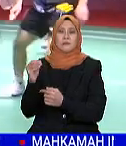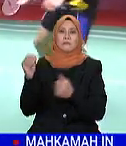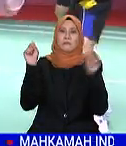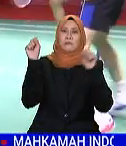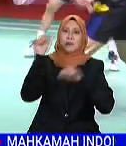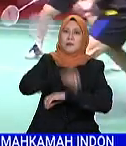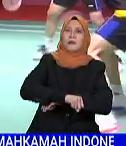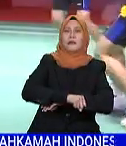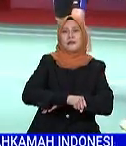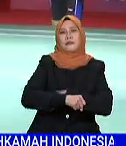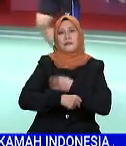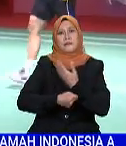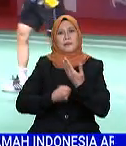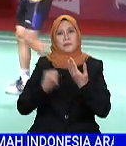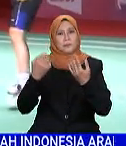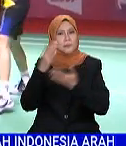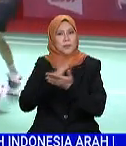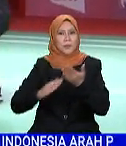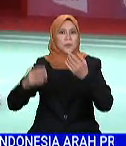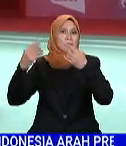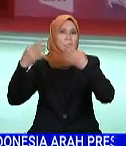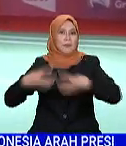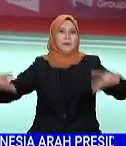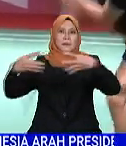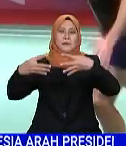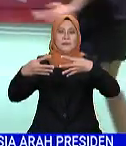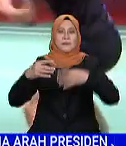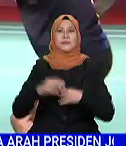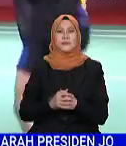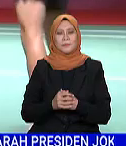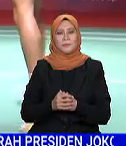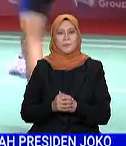mengalahkan mereka di saingan separuh akhir Indonesia Masters.